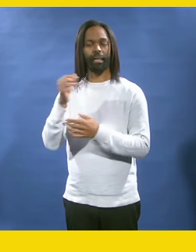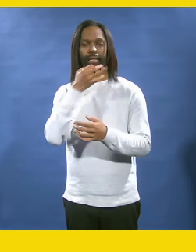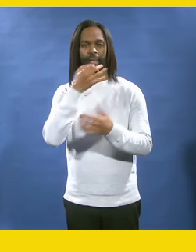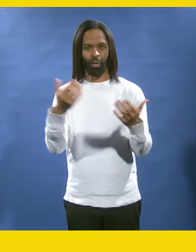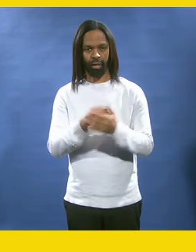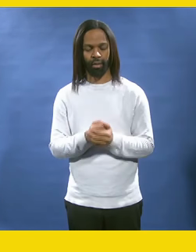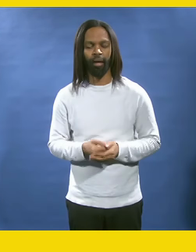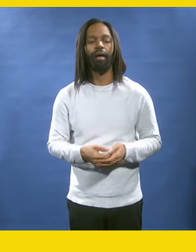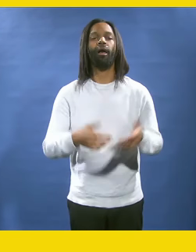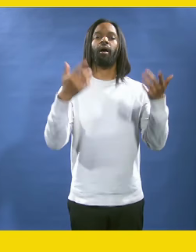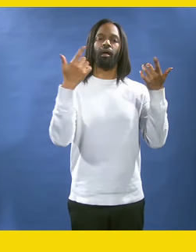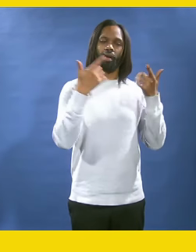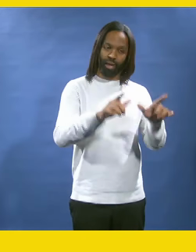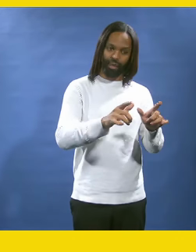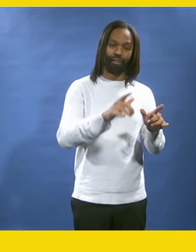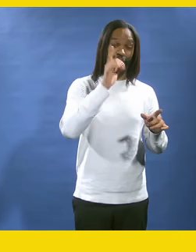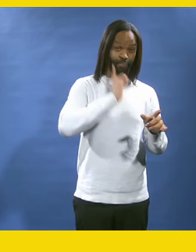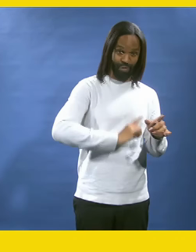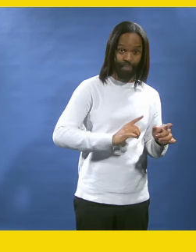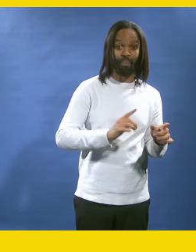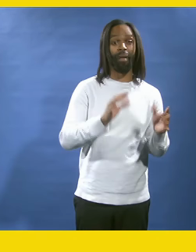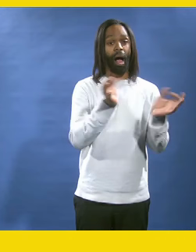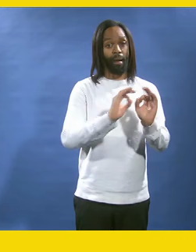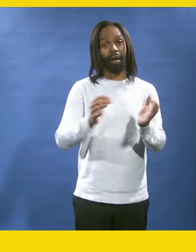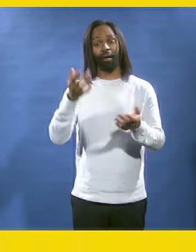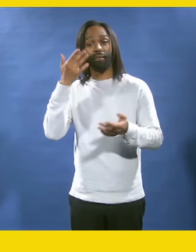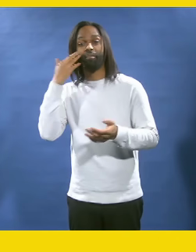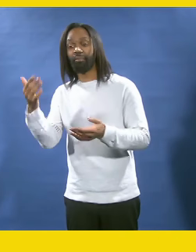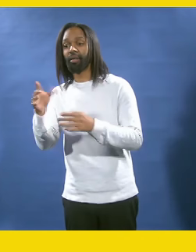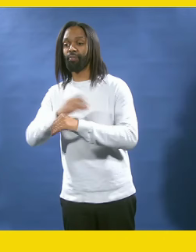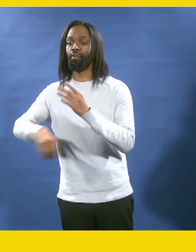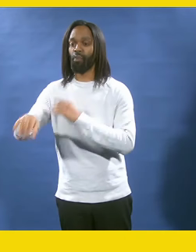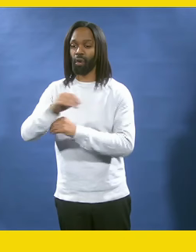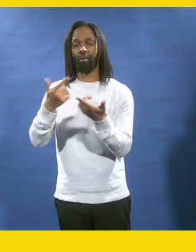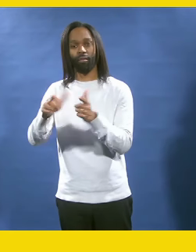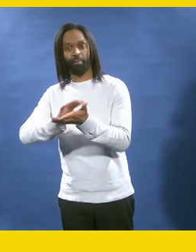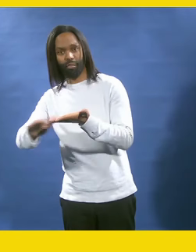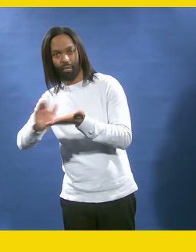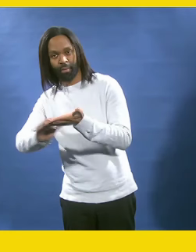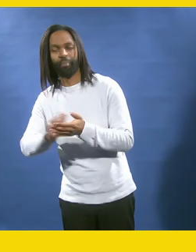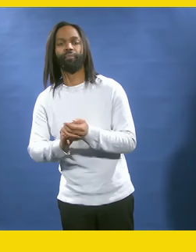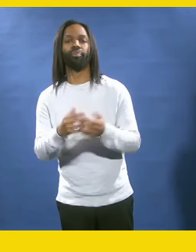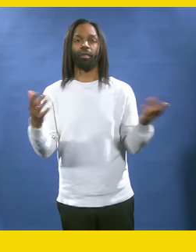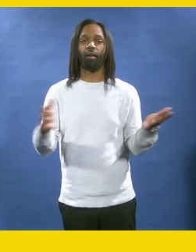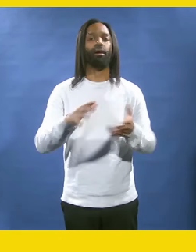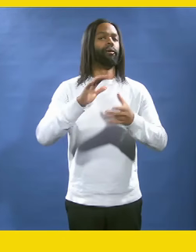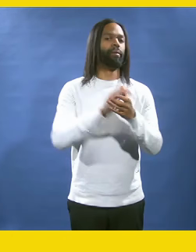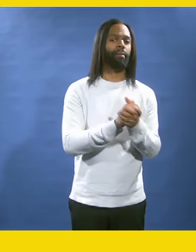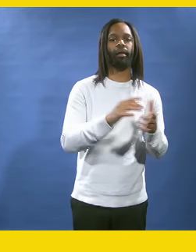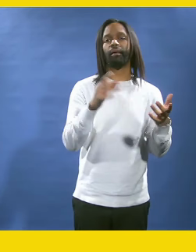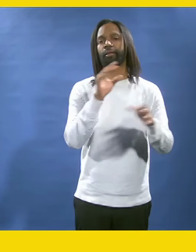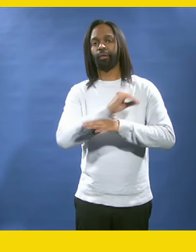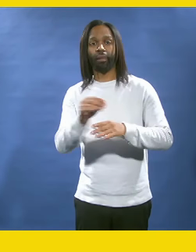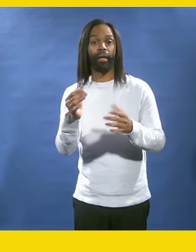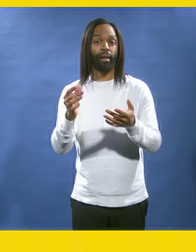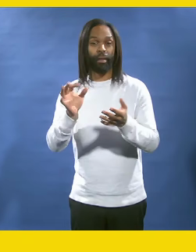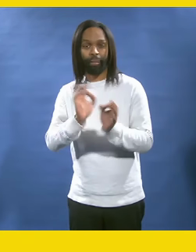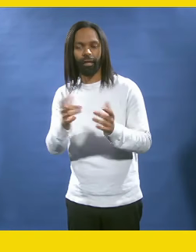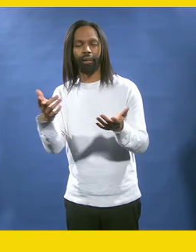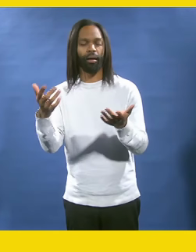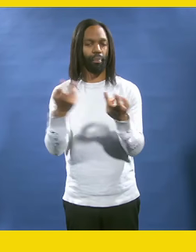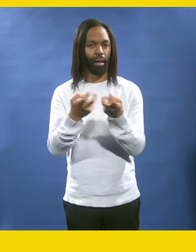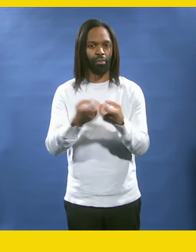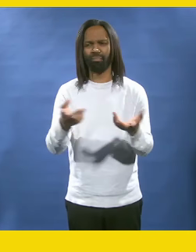peuples sans liberté des femmes, ni de liberté sans égalité, ni d'égalité sans paix et sécurité sociale, alimentaire,